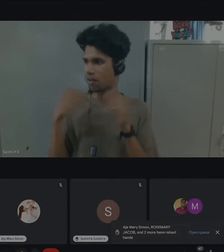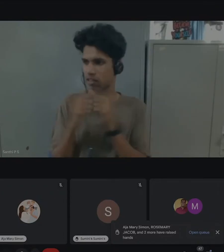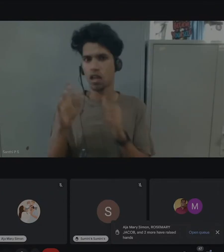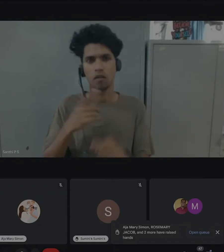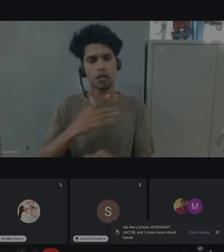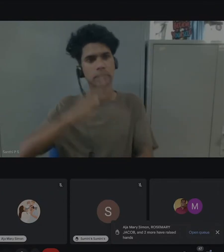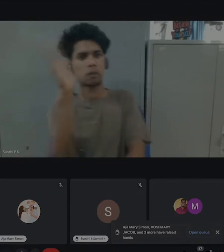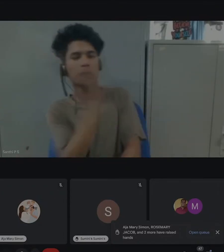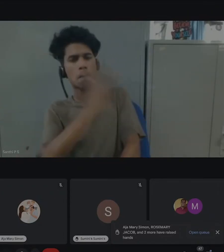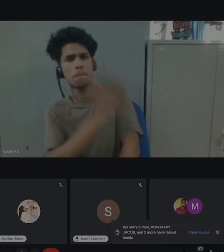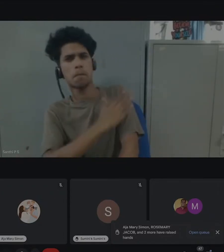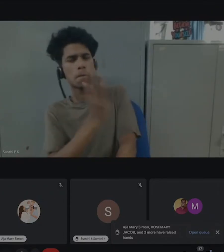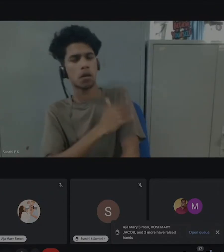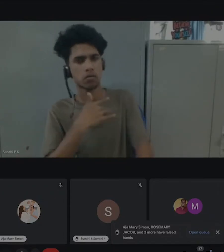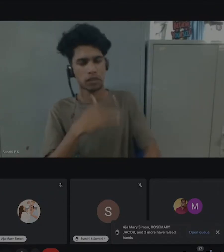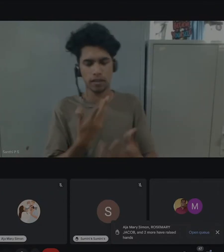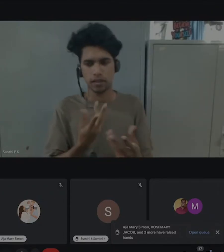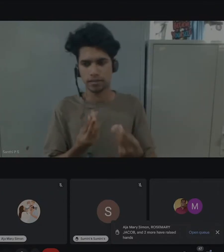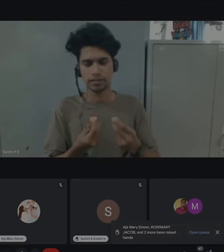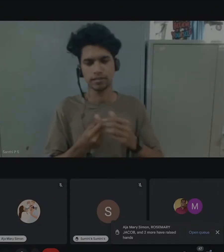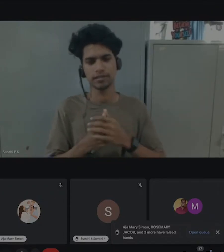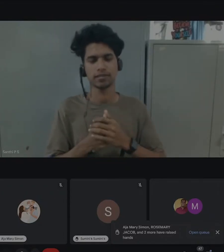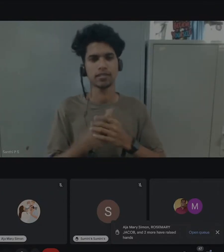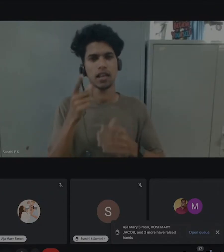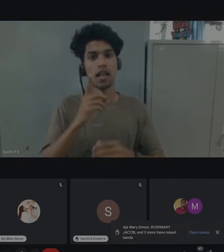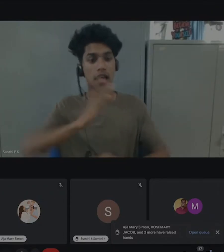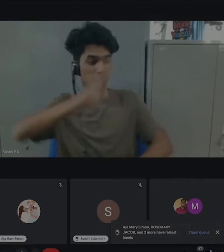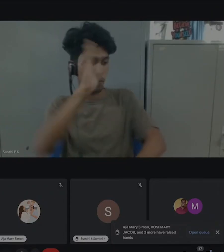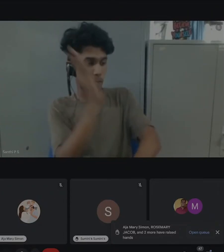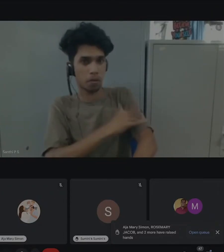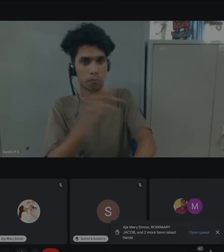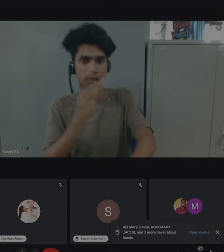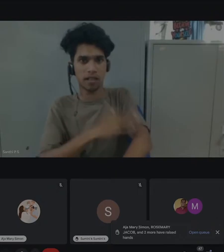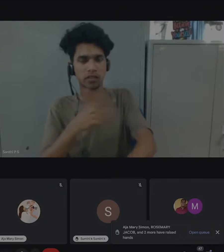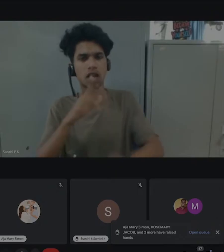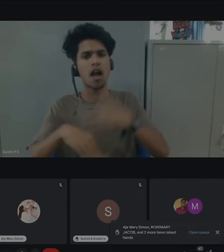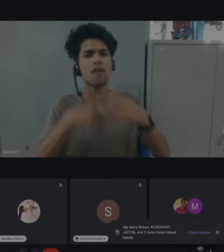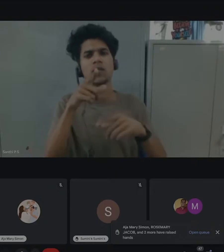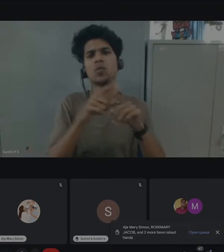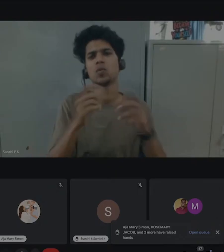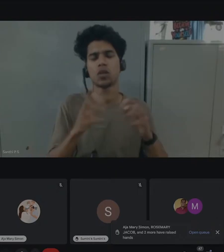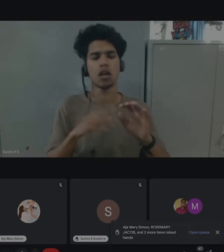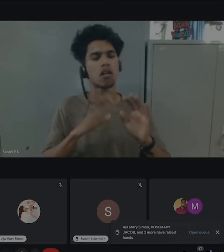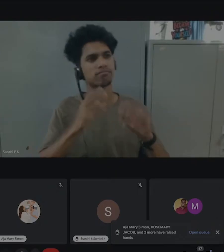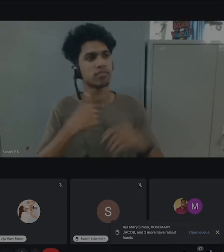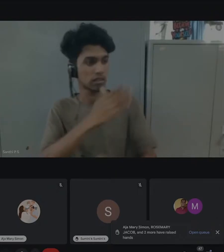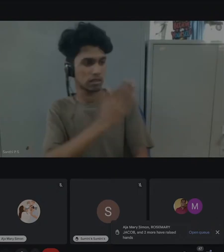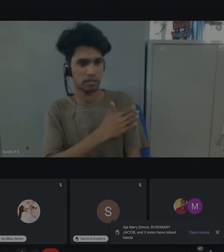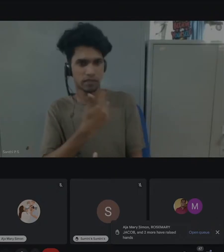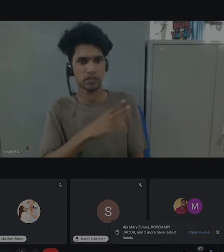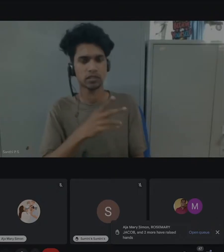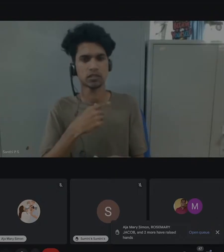നമുക്കൊരു ബുദ്ധിമുട്ട് കണക്ക് തോന്നും. ഞാൻ ഇവന്റെ അടുത്ത് ഞാൻ അപ്പോൾ